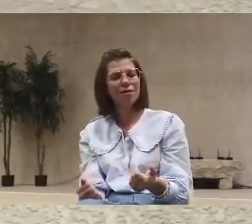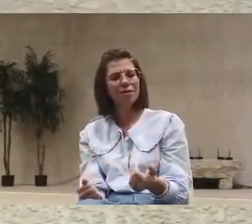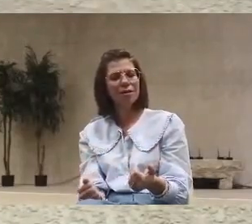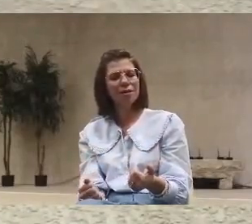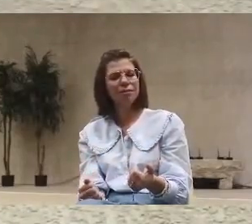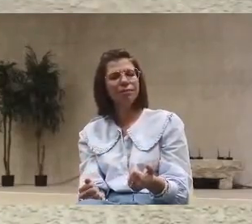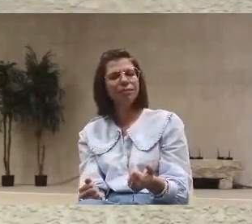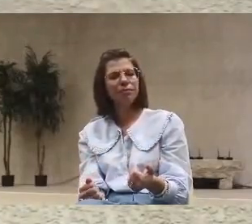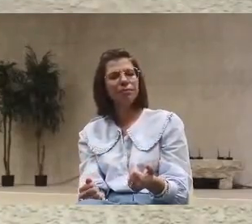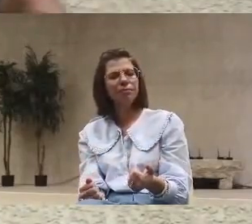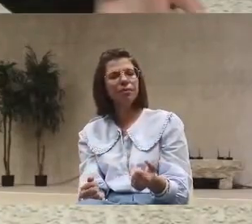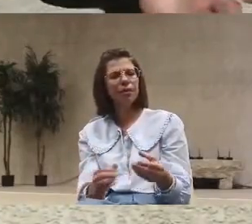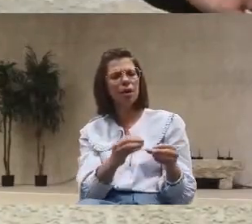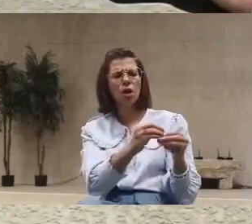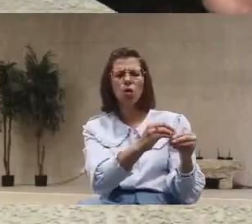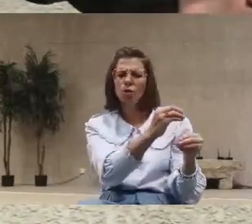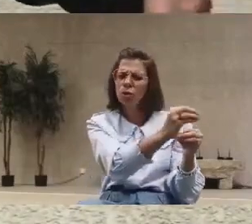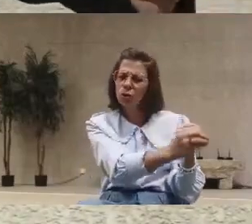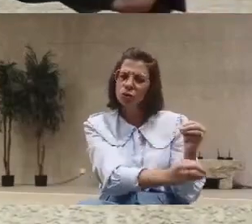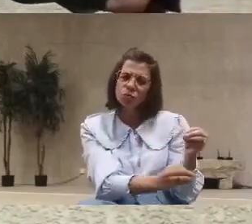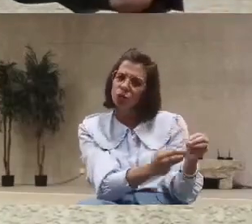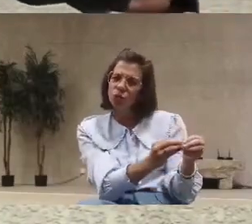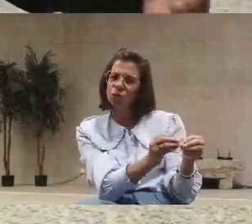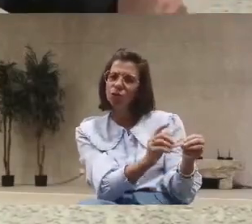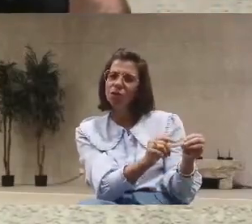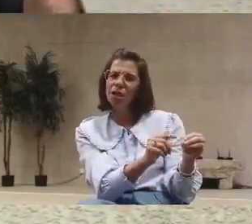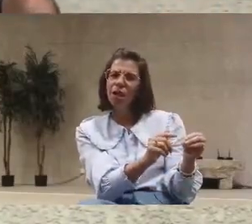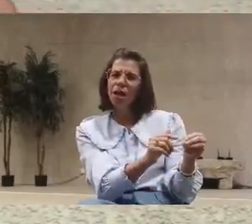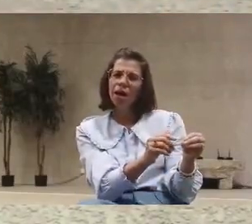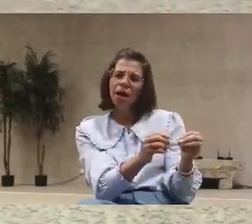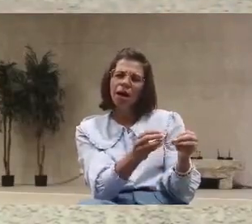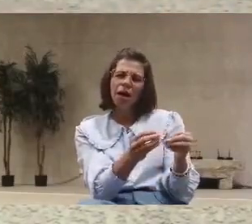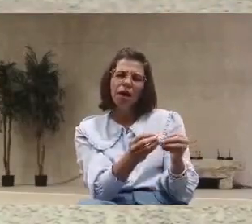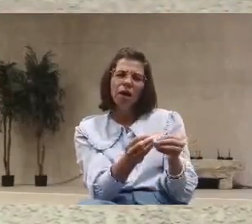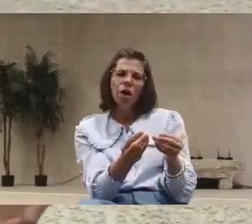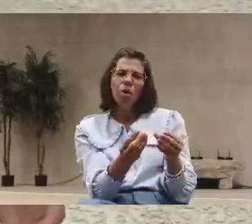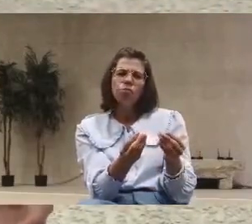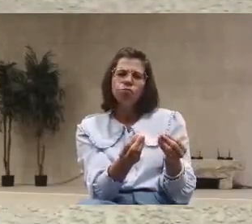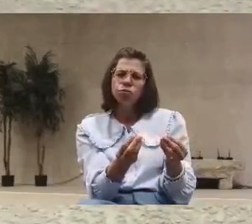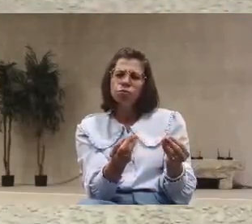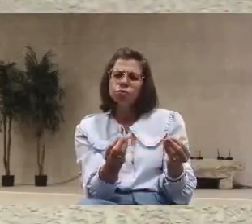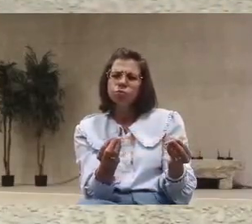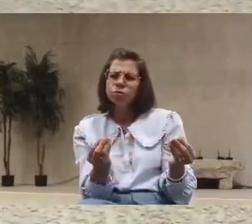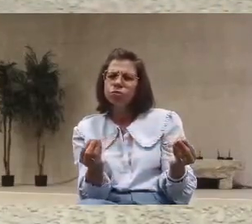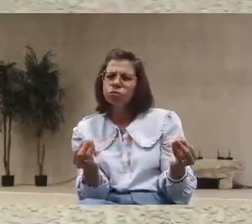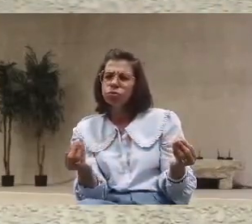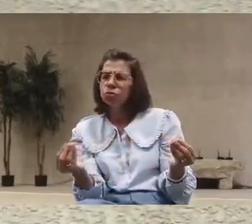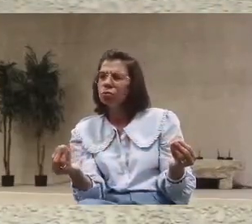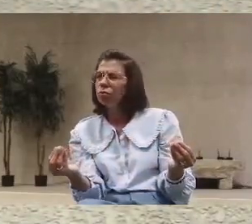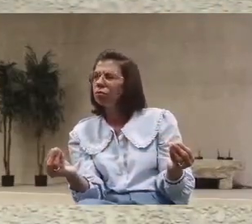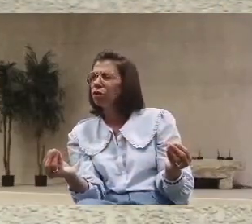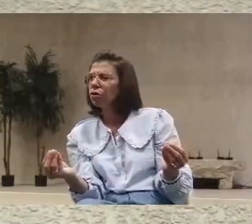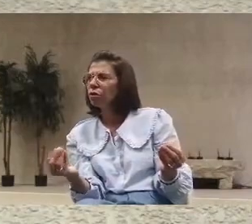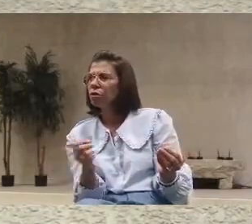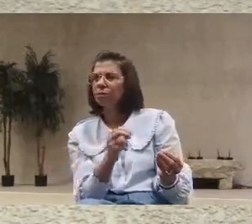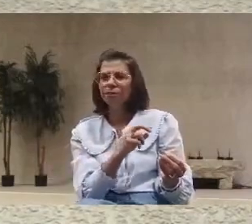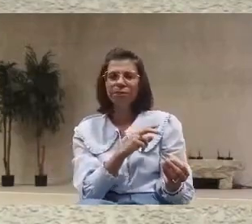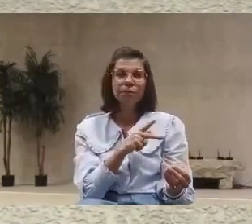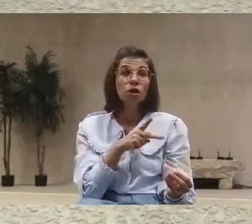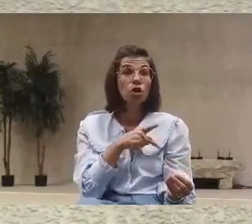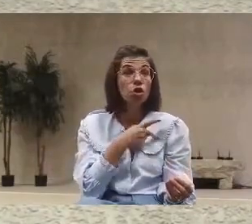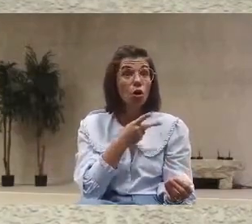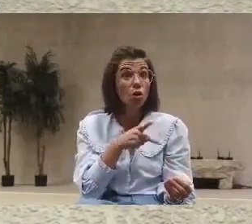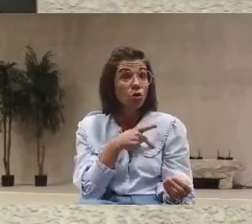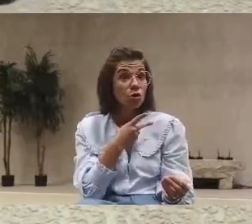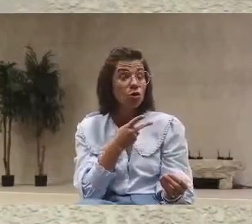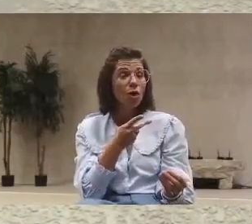de docteurs et les gens c'est sûr quand je vois le nombre de gens qui sont passés au milieu de nous c'est énorme en